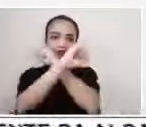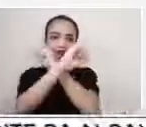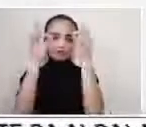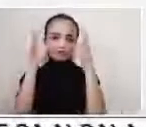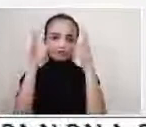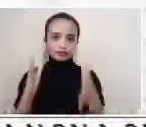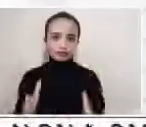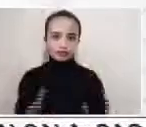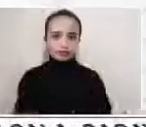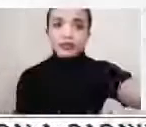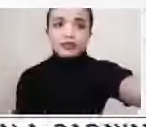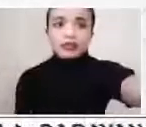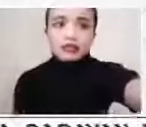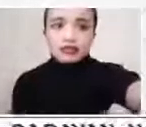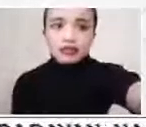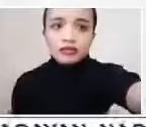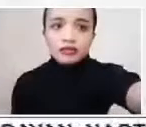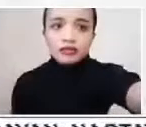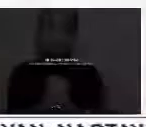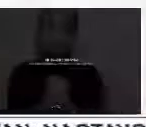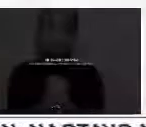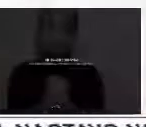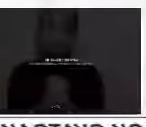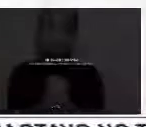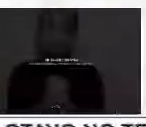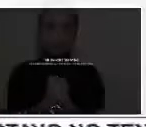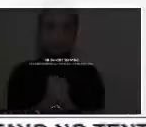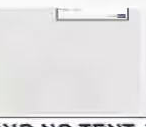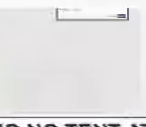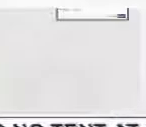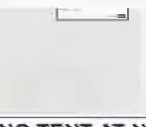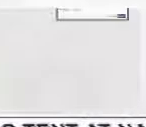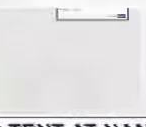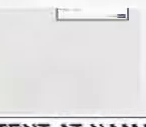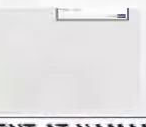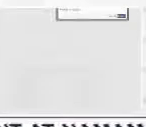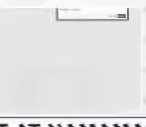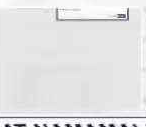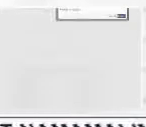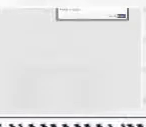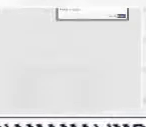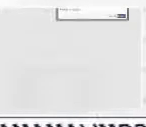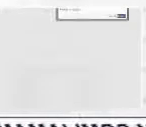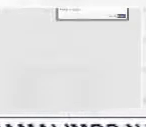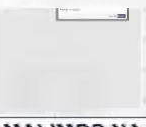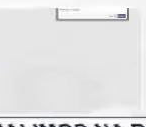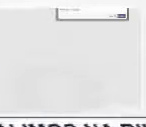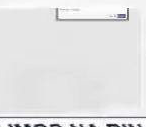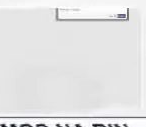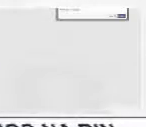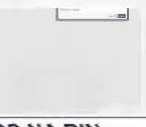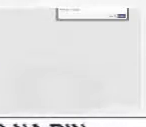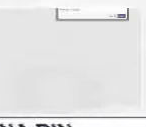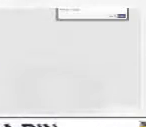silang naiulat na outbreak o surge ng kaso ng COVID-19 sa mga evacuation center at